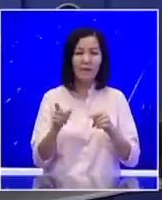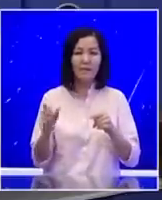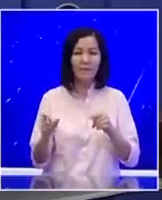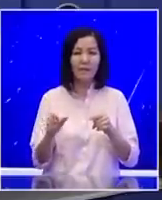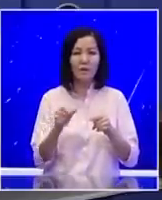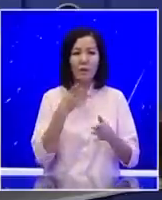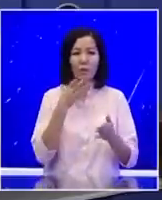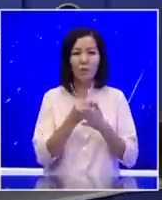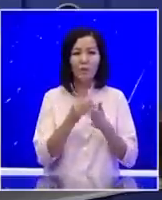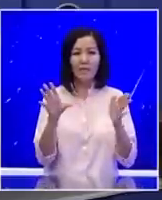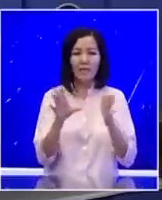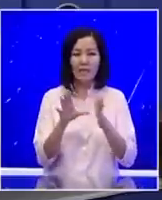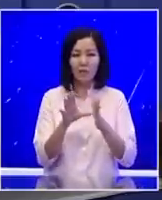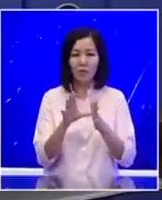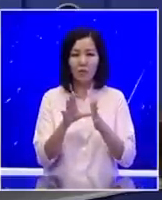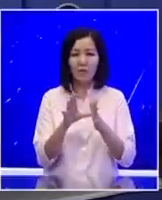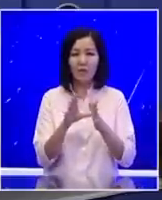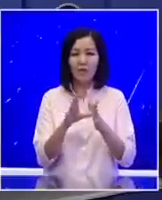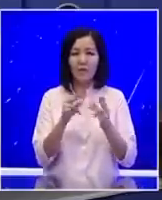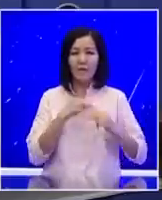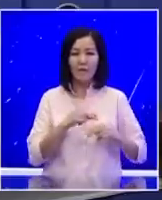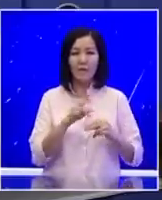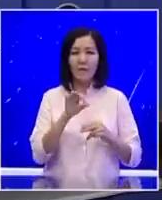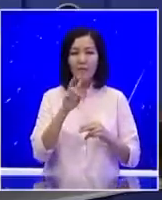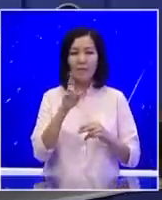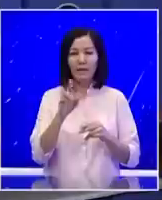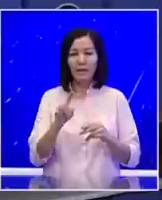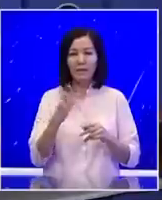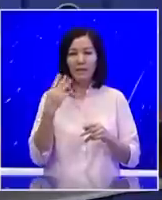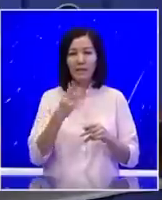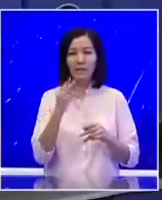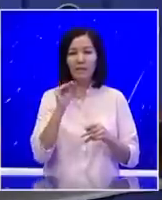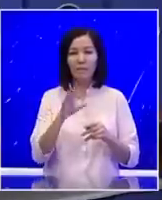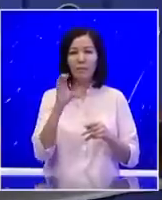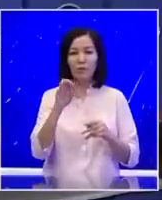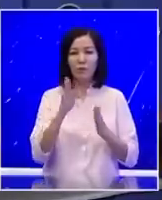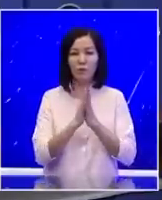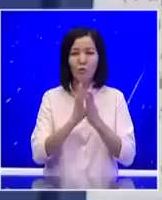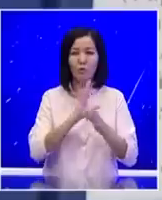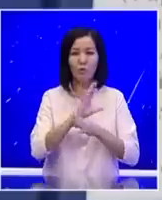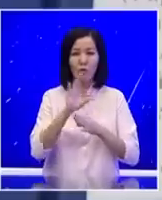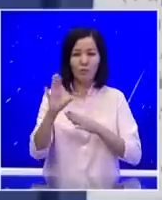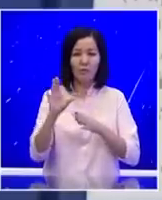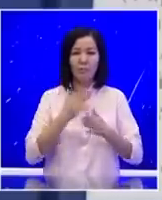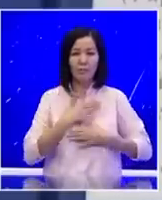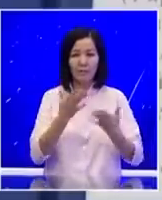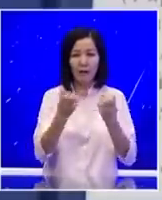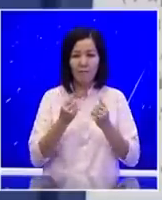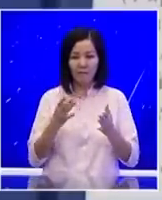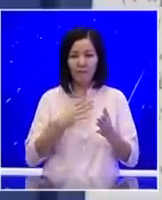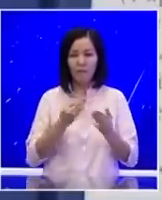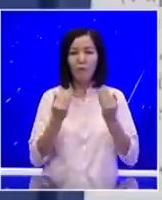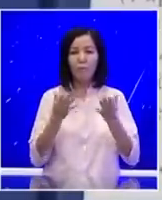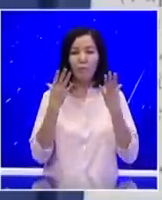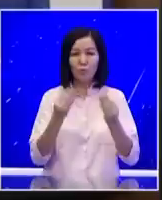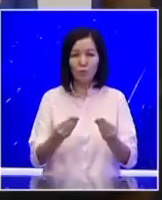өздері электронный еңбек кезет арқылы 45 еңбек кезет арқылы өтініштерін беріп, соны біз қабылдап жатырмыз. Ал енді бүгінгі